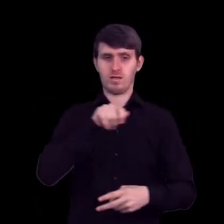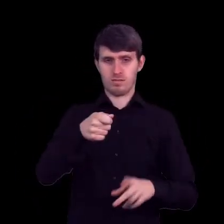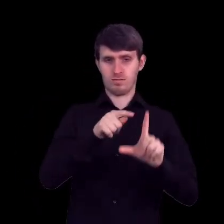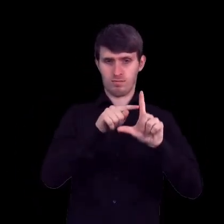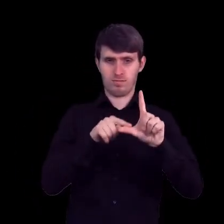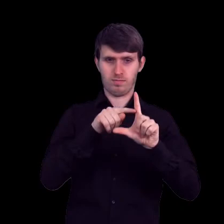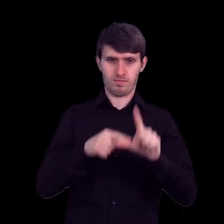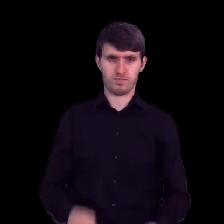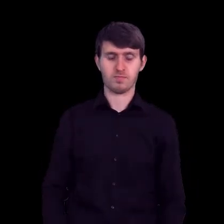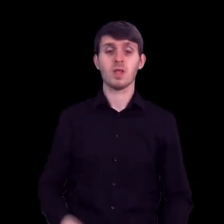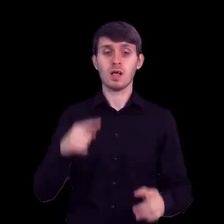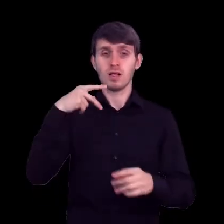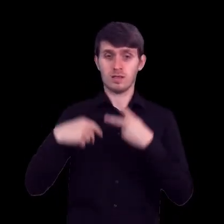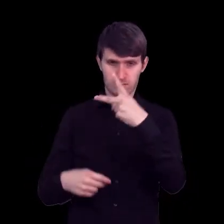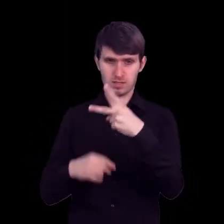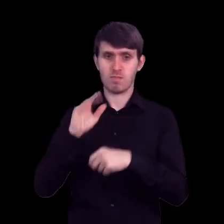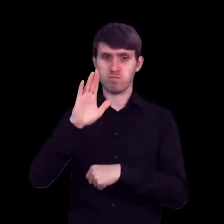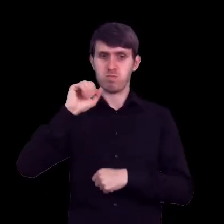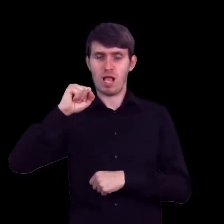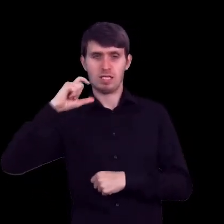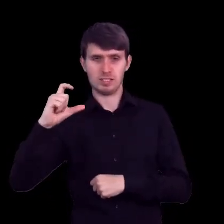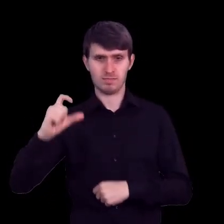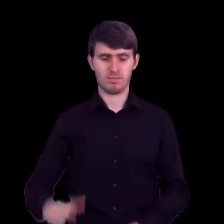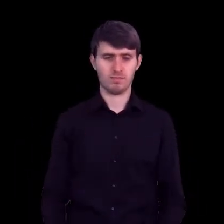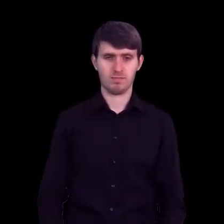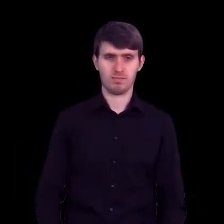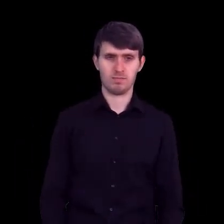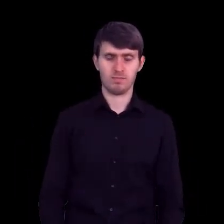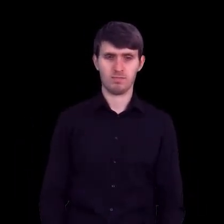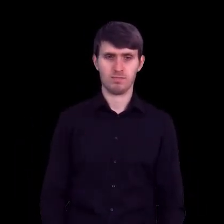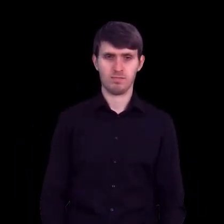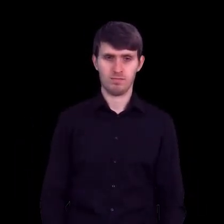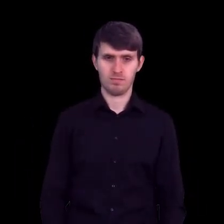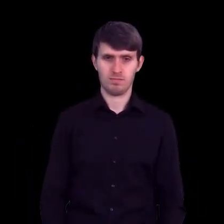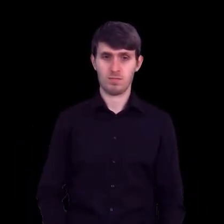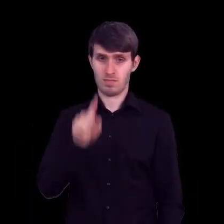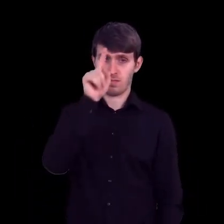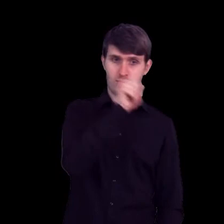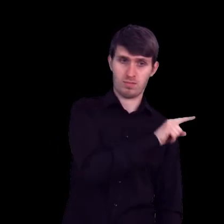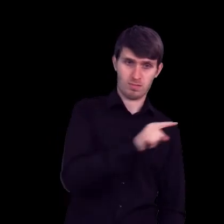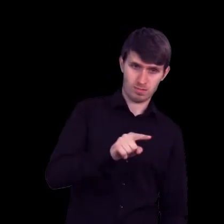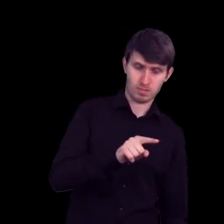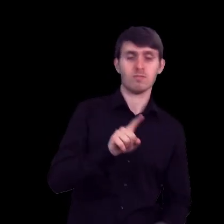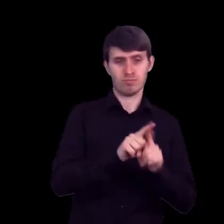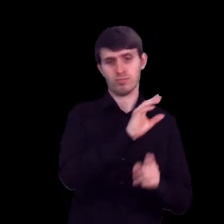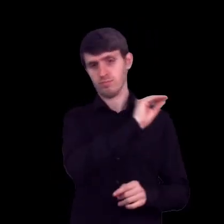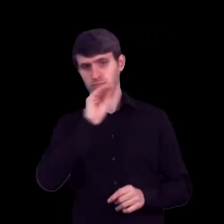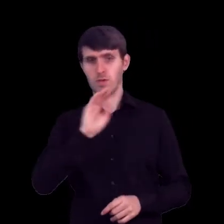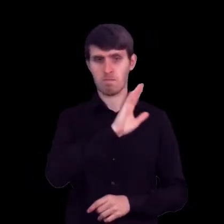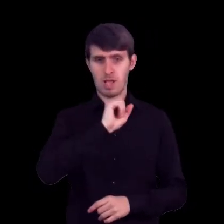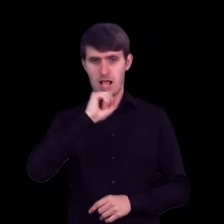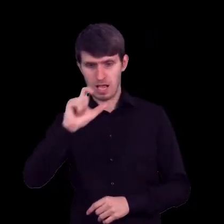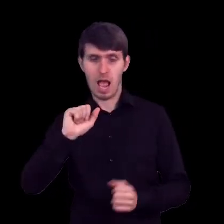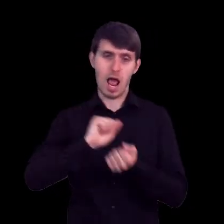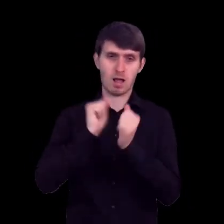To symbol kąta. Zatem to jest kąt BAC. Kąt BAC. Możemy też powiedzieć